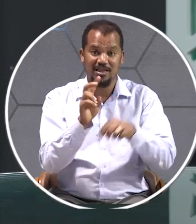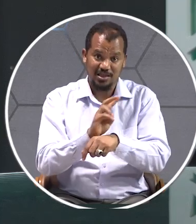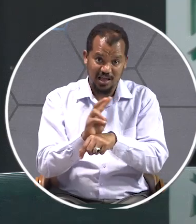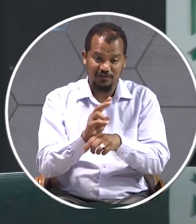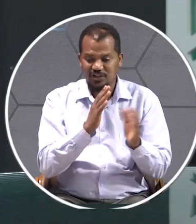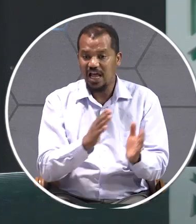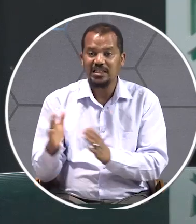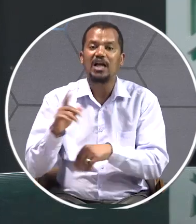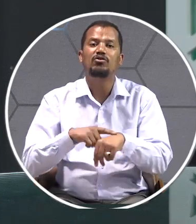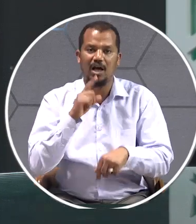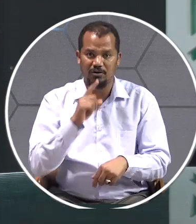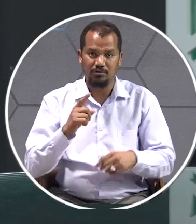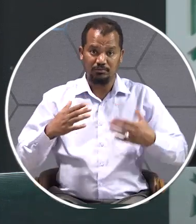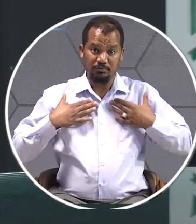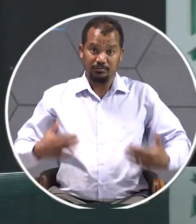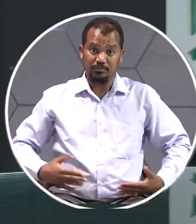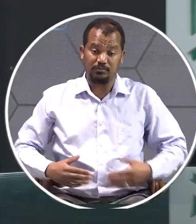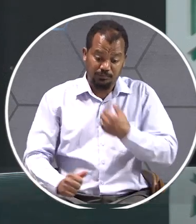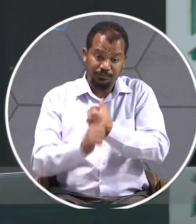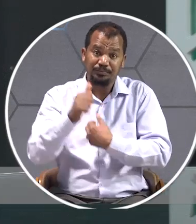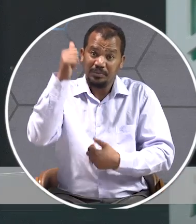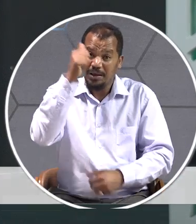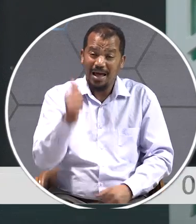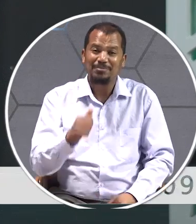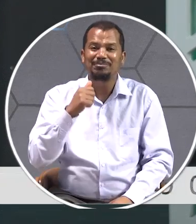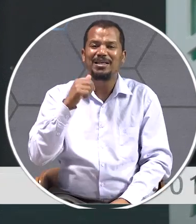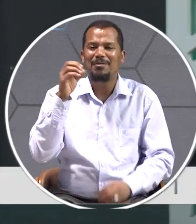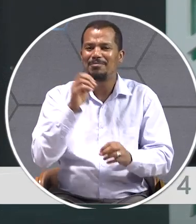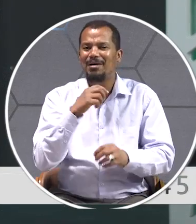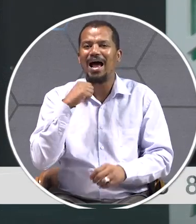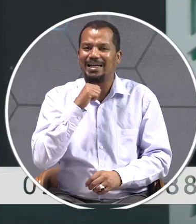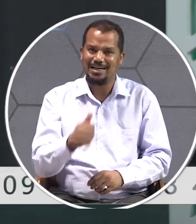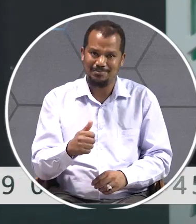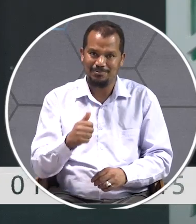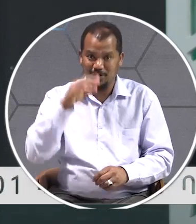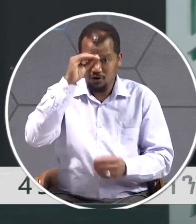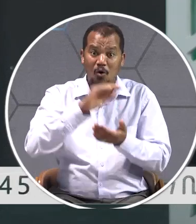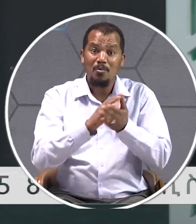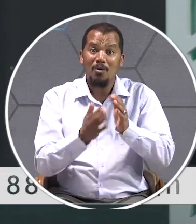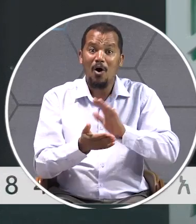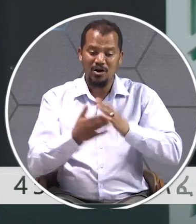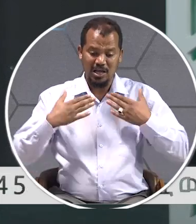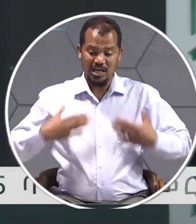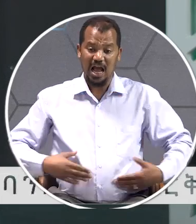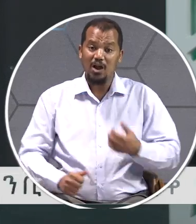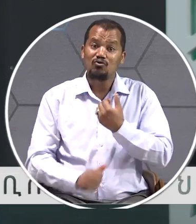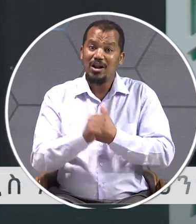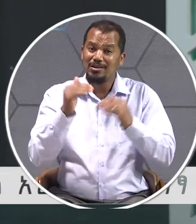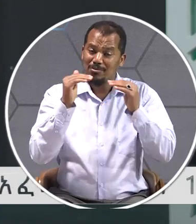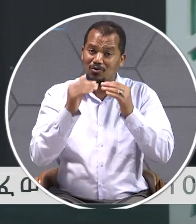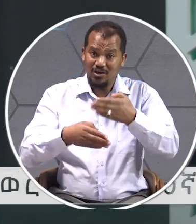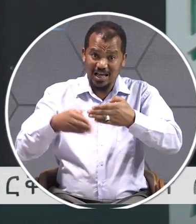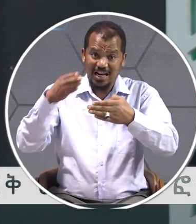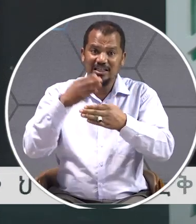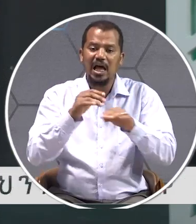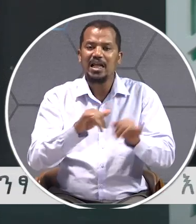ቴሌቪዥን ለማበርከት ያዘጋጀው ሰዓት ነው። አካል ጉዳት የማንም የምንም አይደለም፣ የሰዎች ነው። ሰው መሆን ደግሞ ከአካል